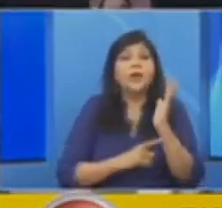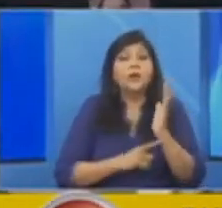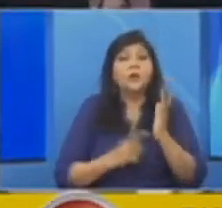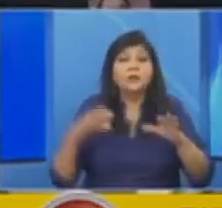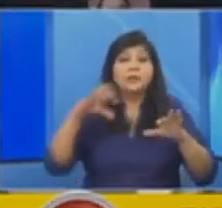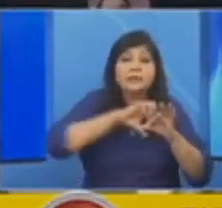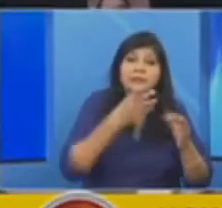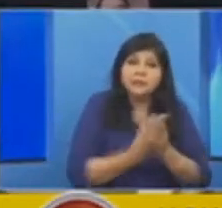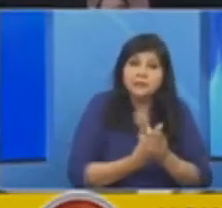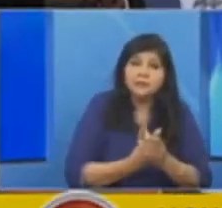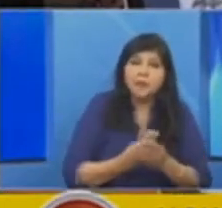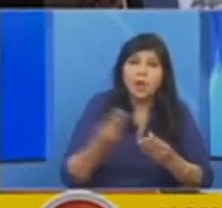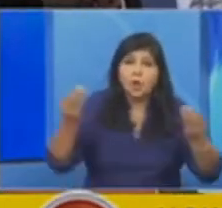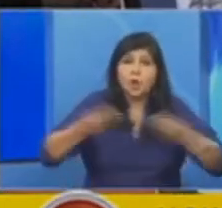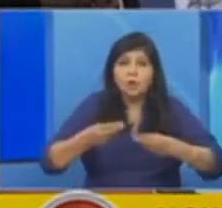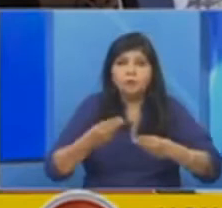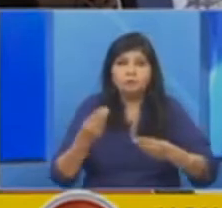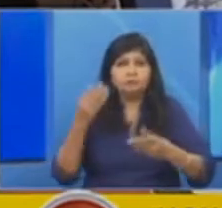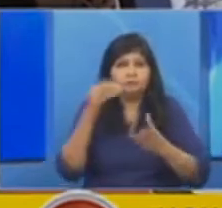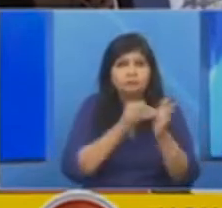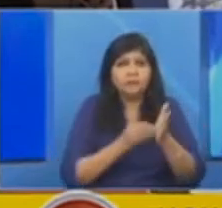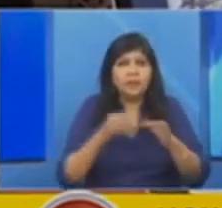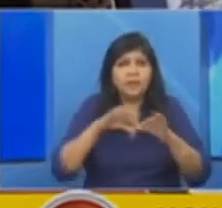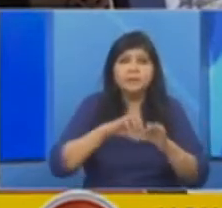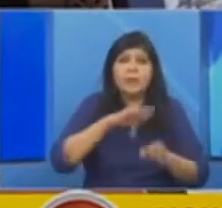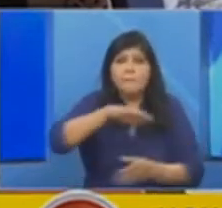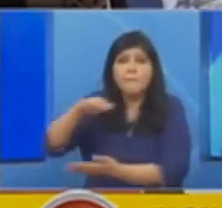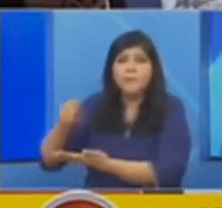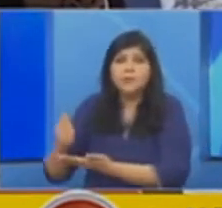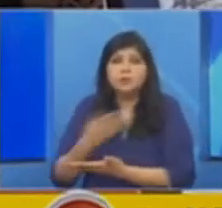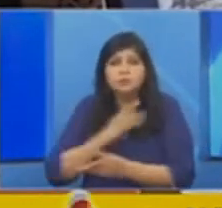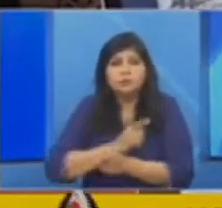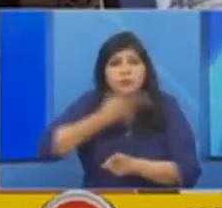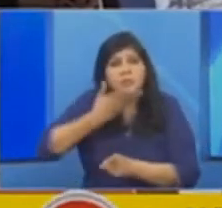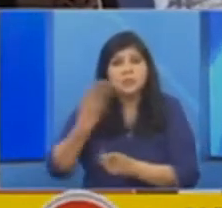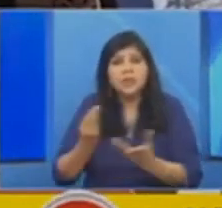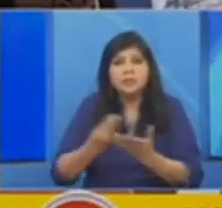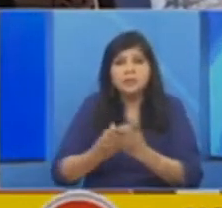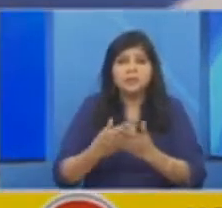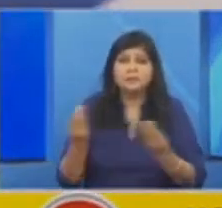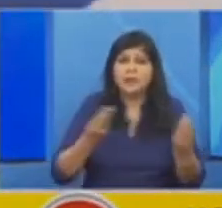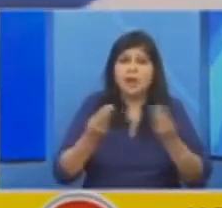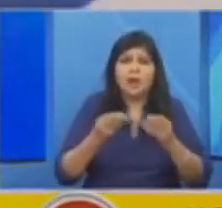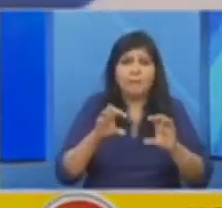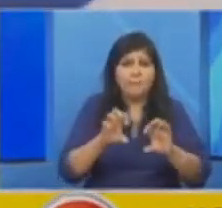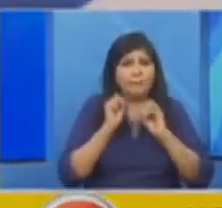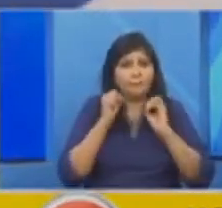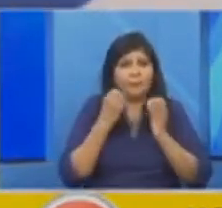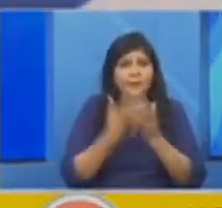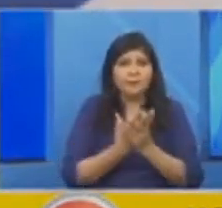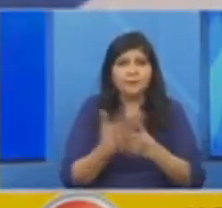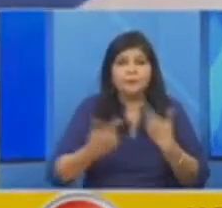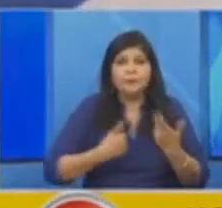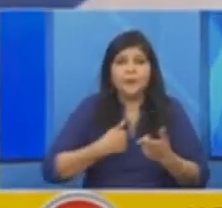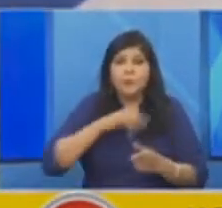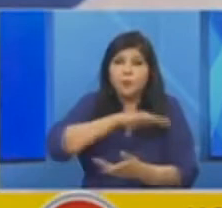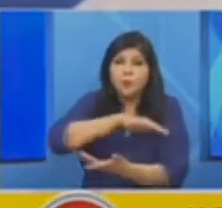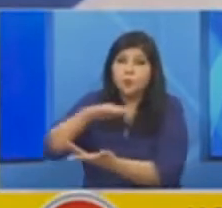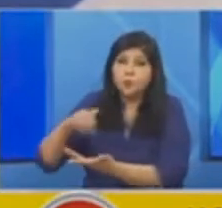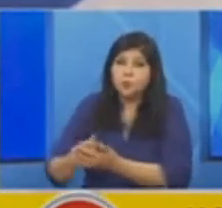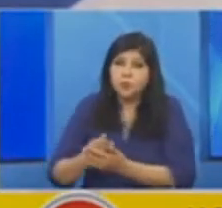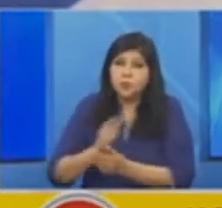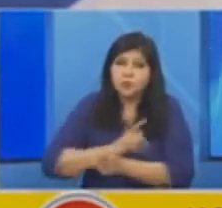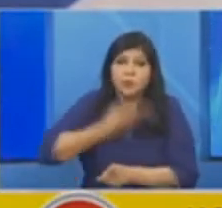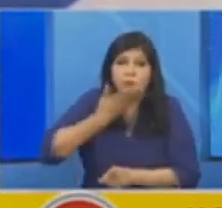कैसे अपनाए, छात्रों को मदद कैसे करे यह हमारे शिख्षकों ने सहजता से अपनाया है और अपने स्टूडन्स को भी